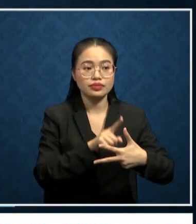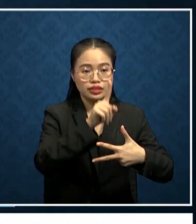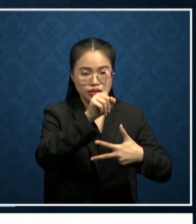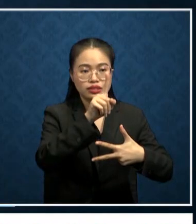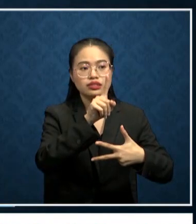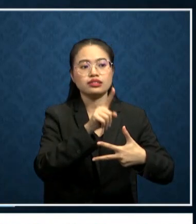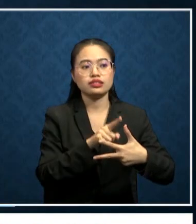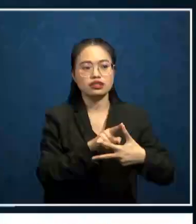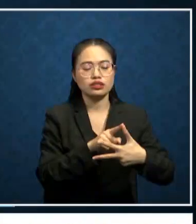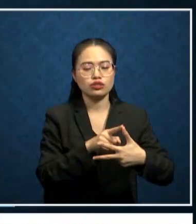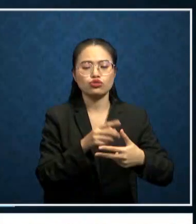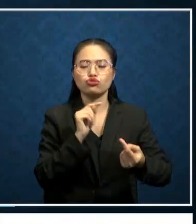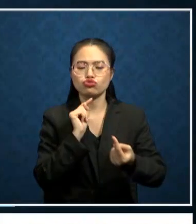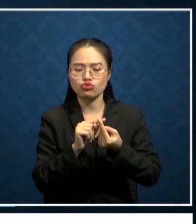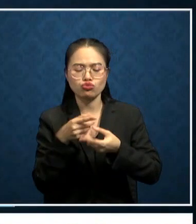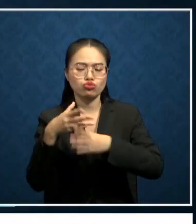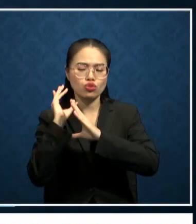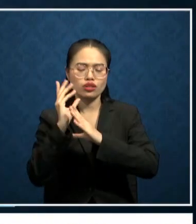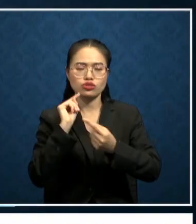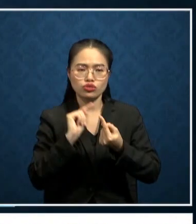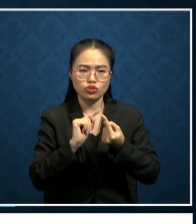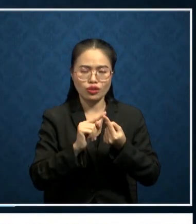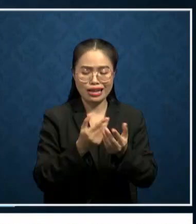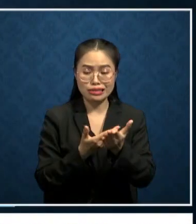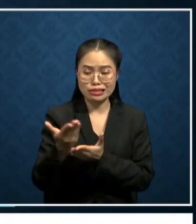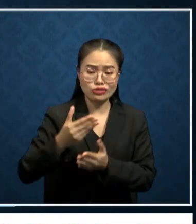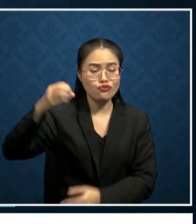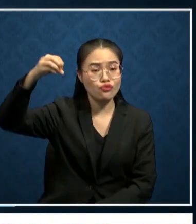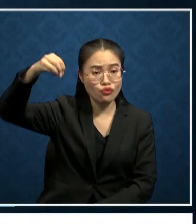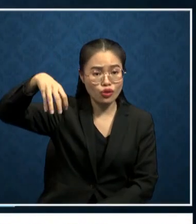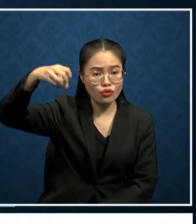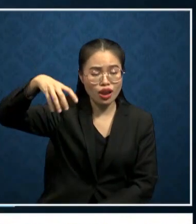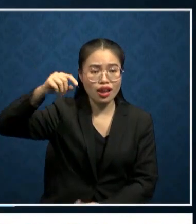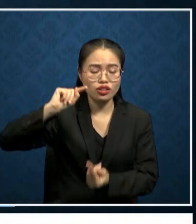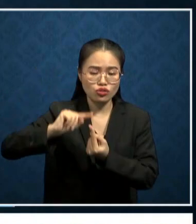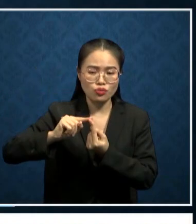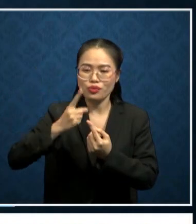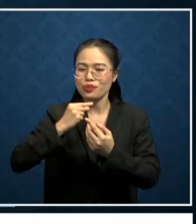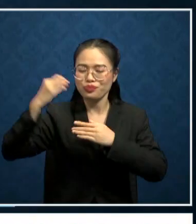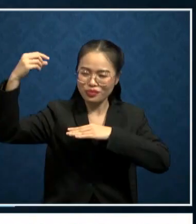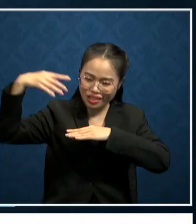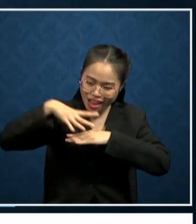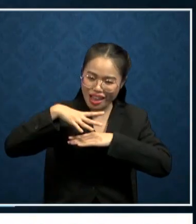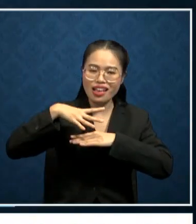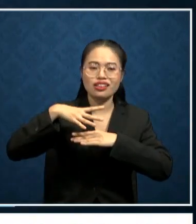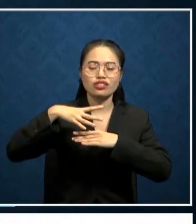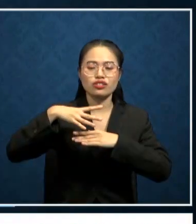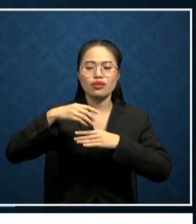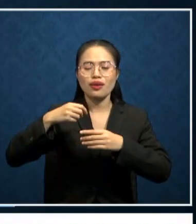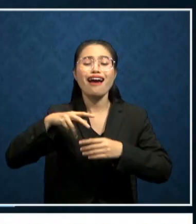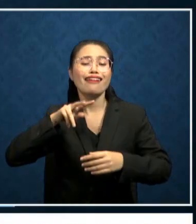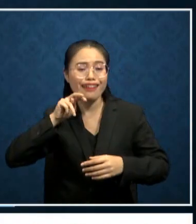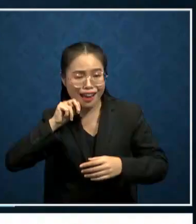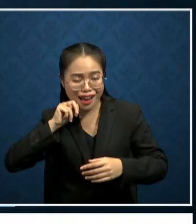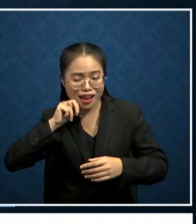1ทบทวนและพัฒนาการรับซื้อไฟฟ้าจากพลังงานหมุนเวียนตามนโยบายภาครัฐอันนี้รวบรวมประเด็นปัญหา